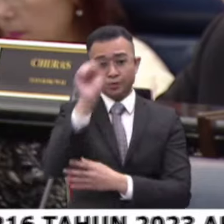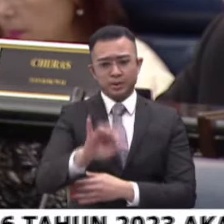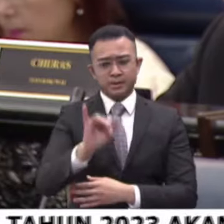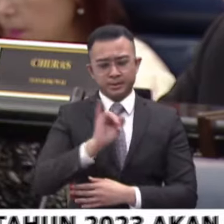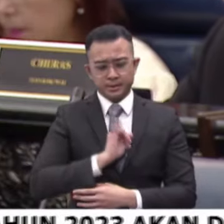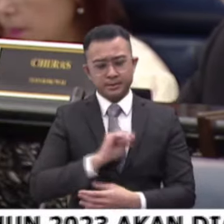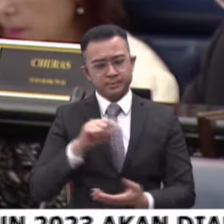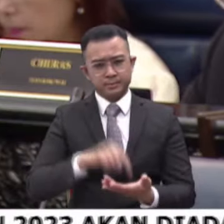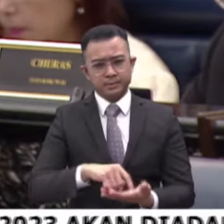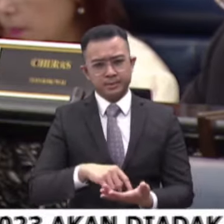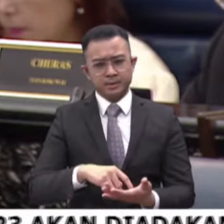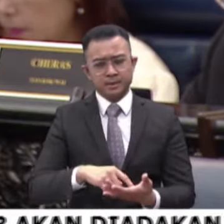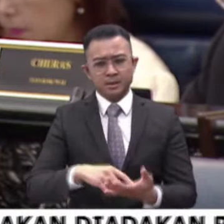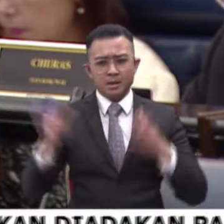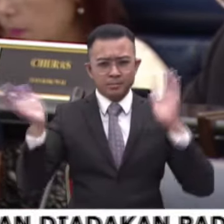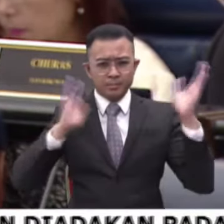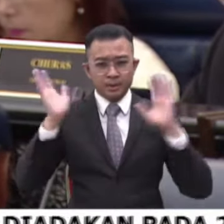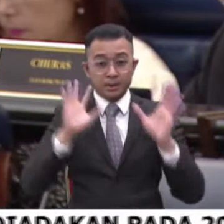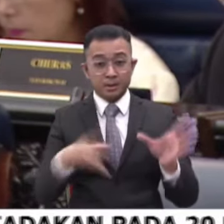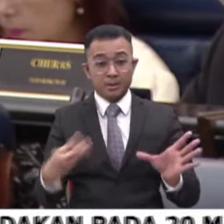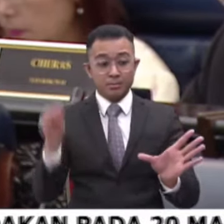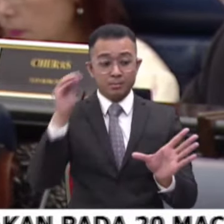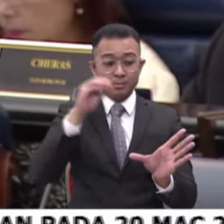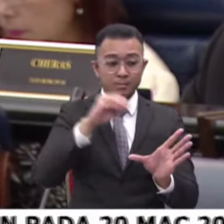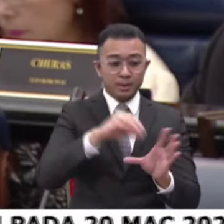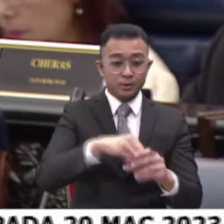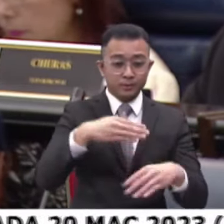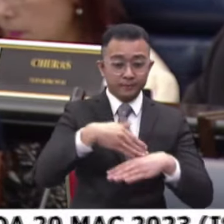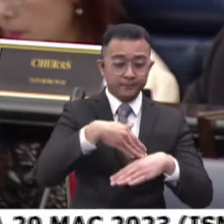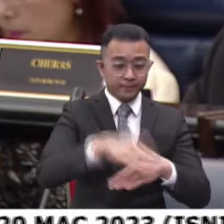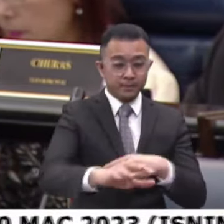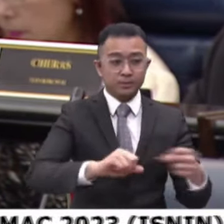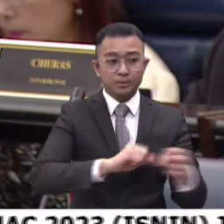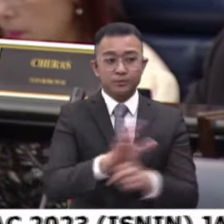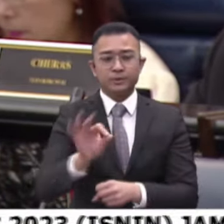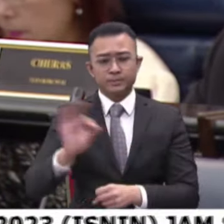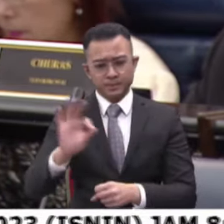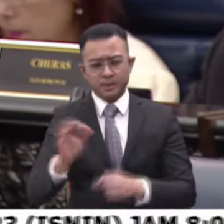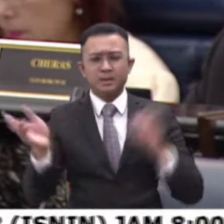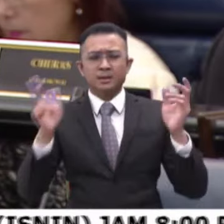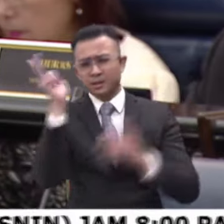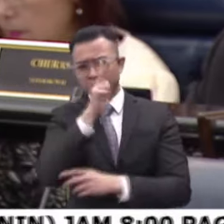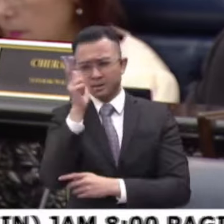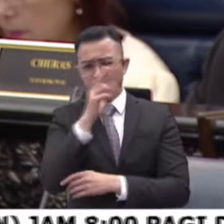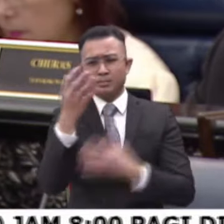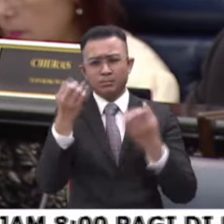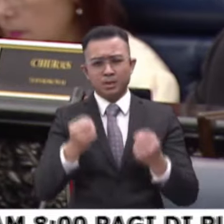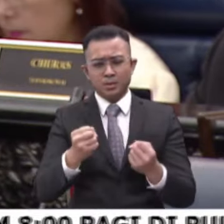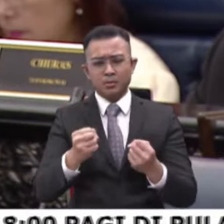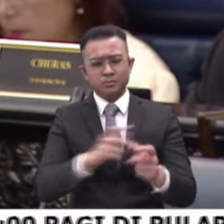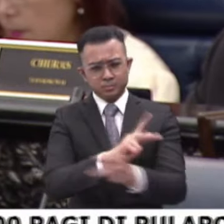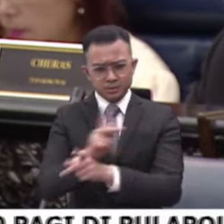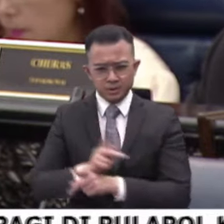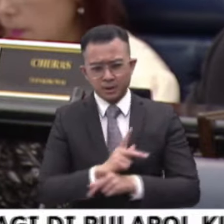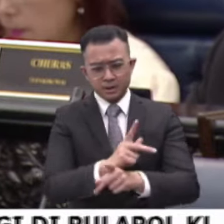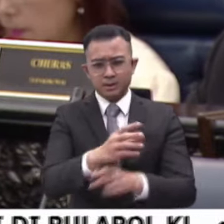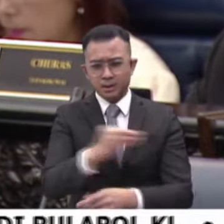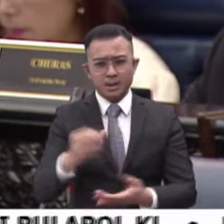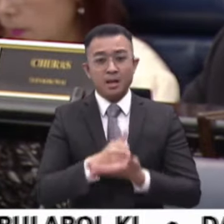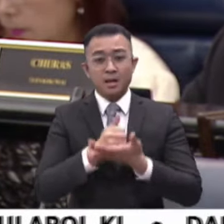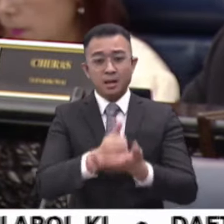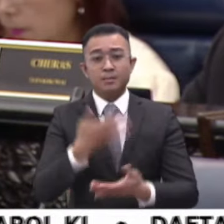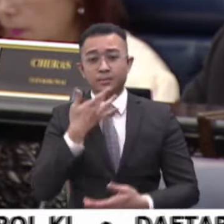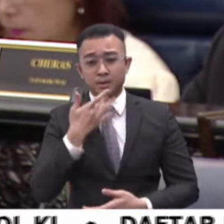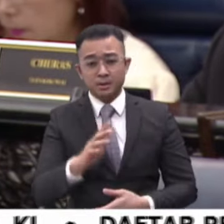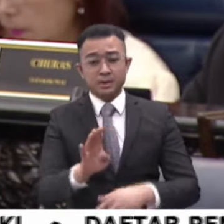saya adalah ini. Apabila negara sudah masuk ke era pasca pandemik, bagaimana kerajaan ingin terus membela dan membantu